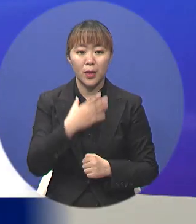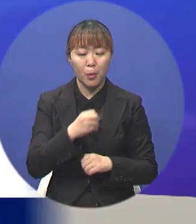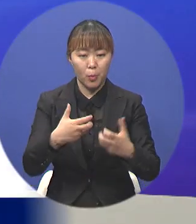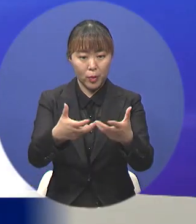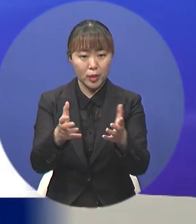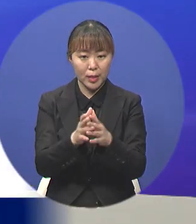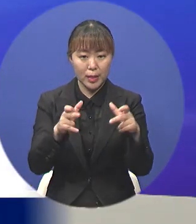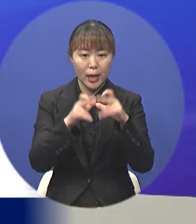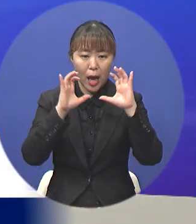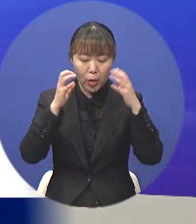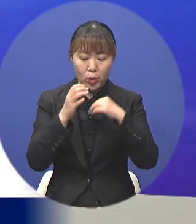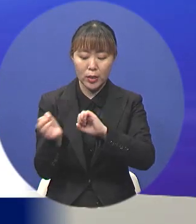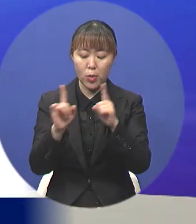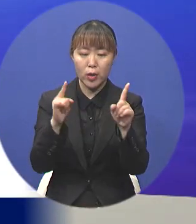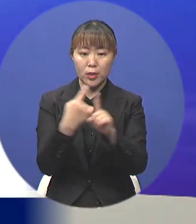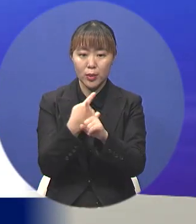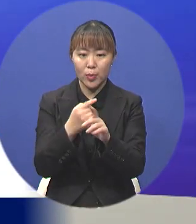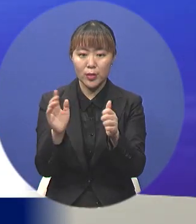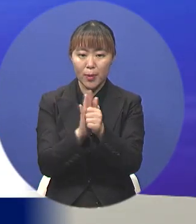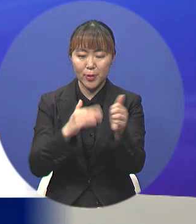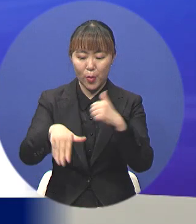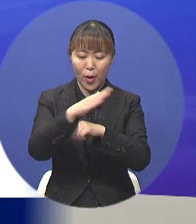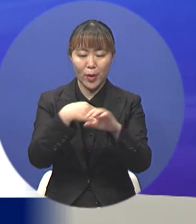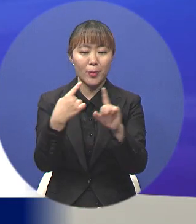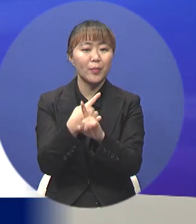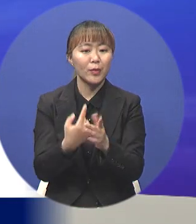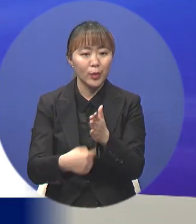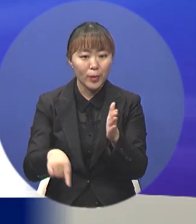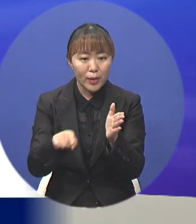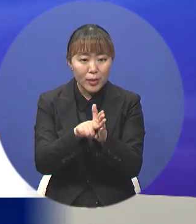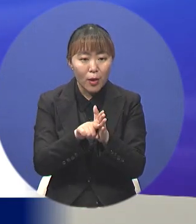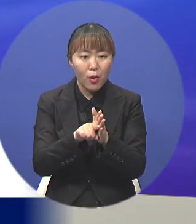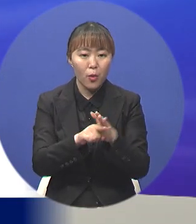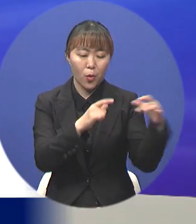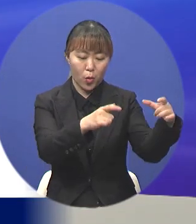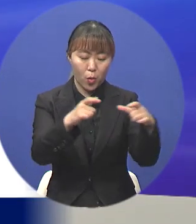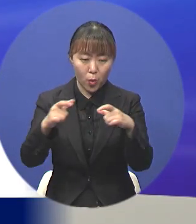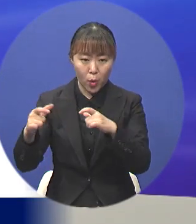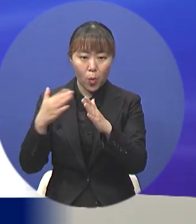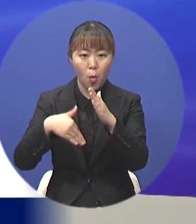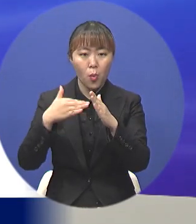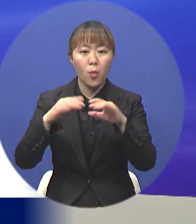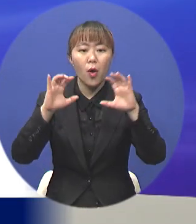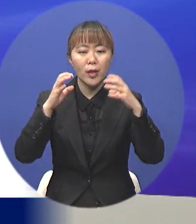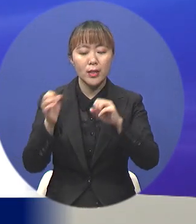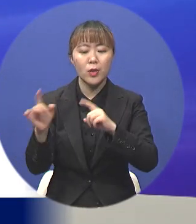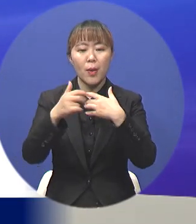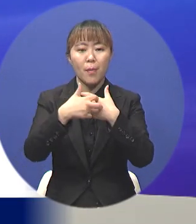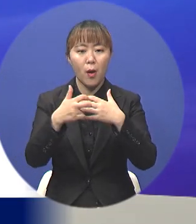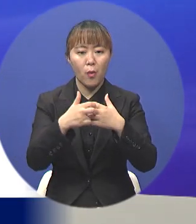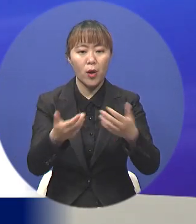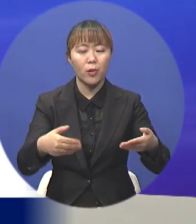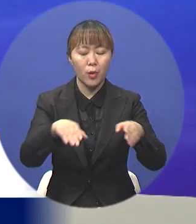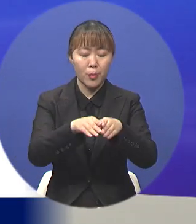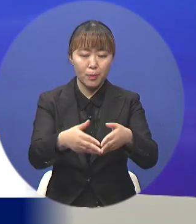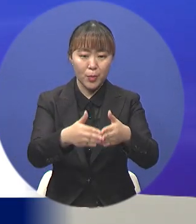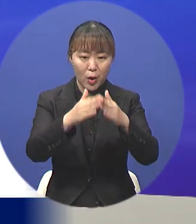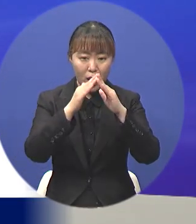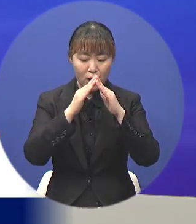보건복지부가 장애아동의 재활치료 서비스 환경을 개선하기 위해 권역별 공공어린이 재활병원 건립을 추진